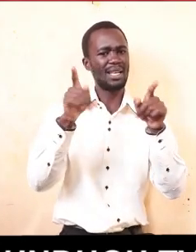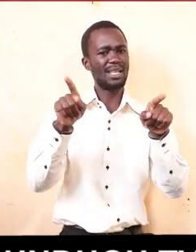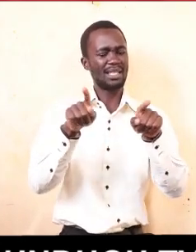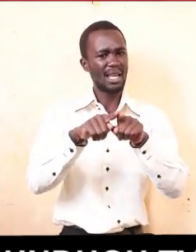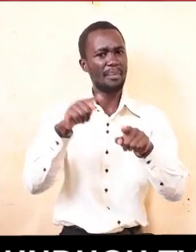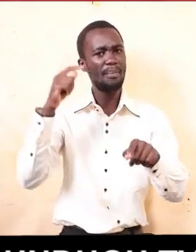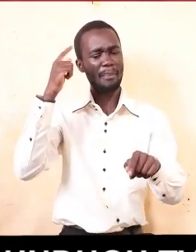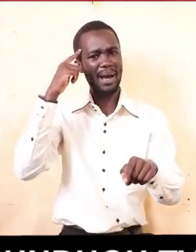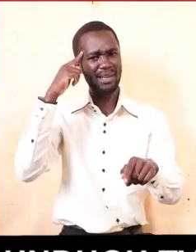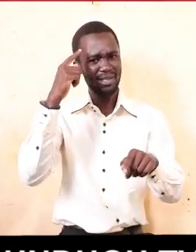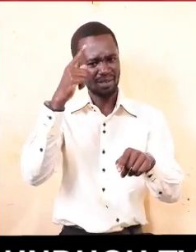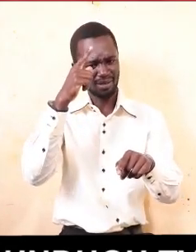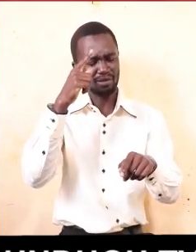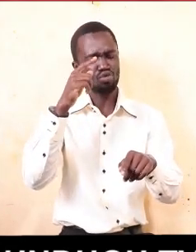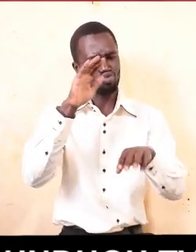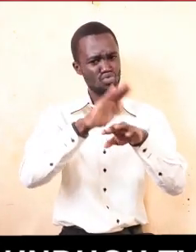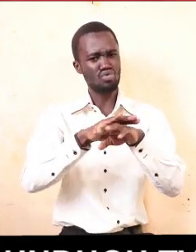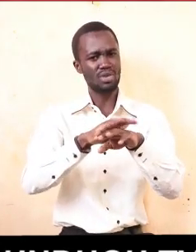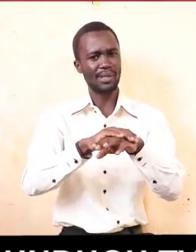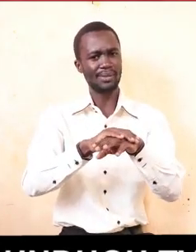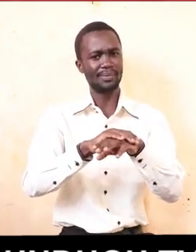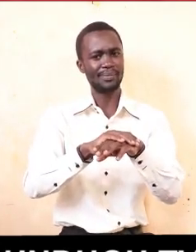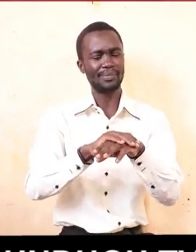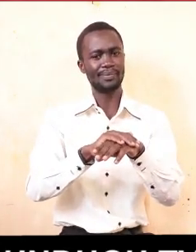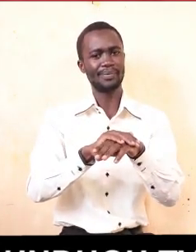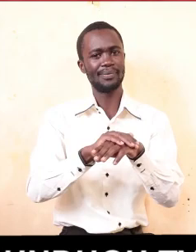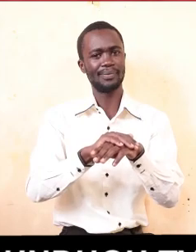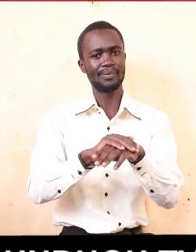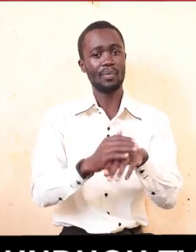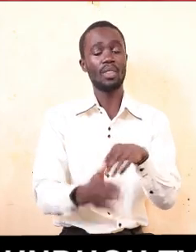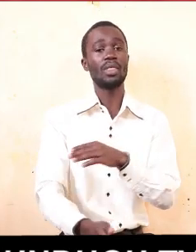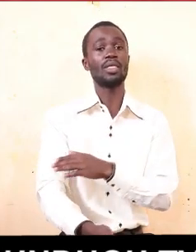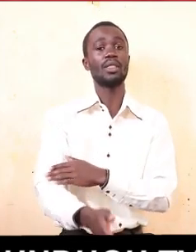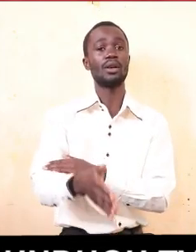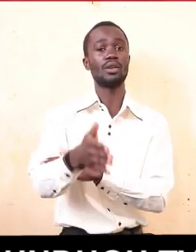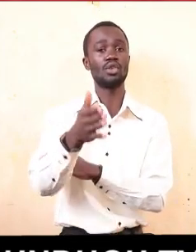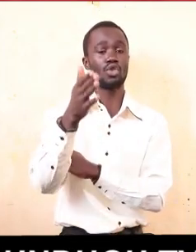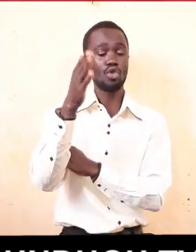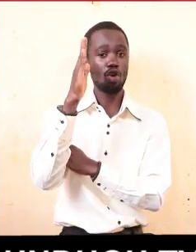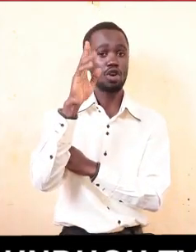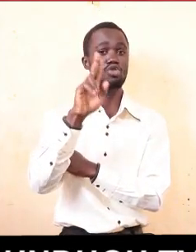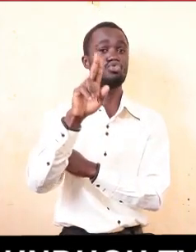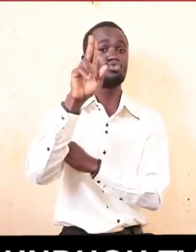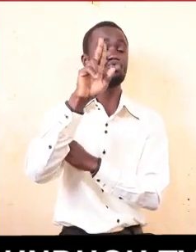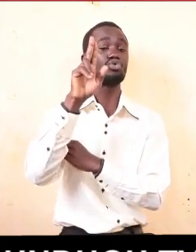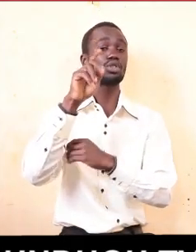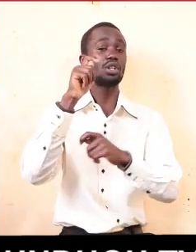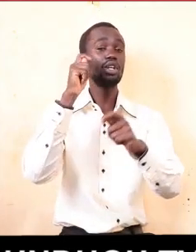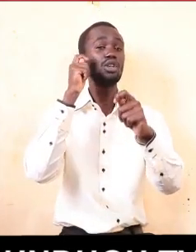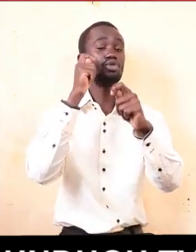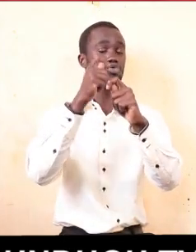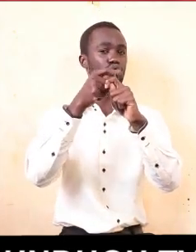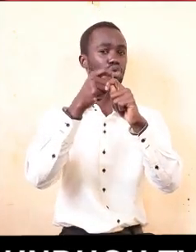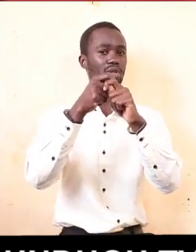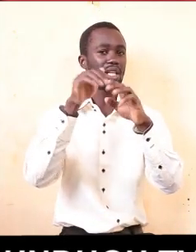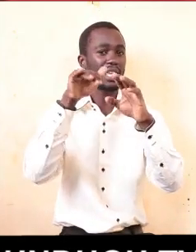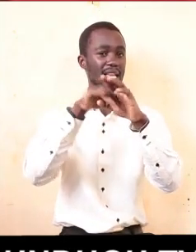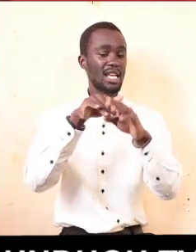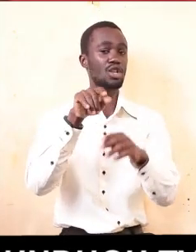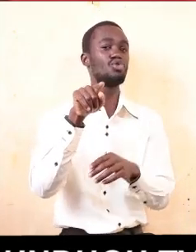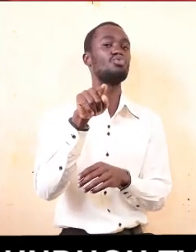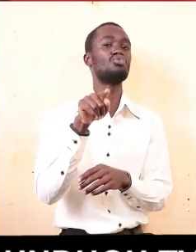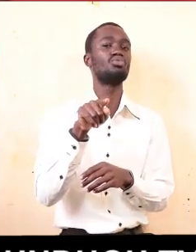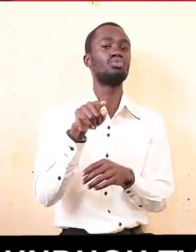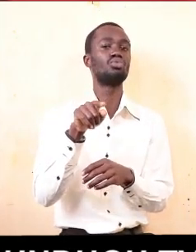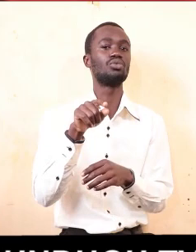timamu. Kwa hivyo Mungu anaibua ile silaha aliyoweka ndani yako